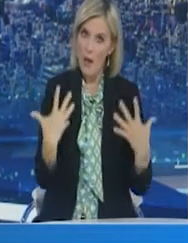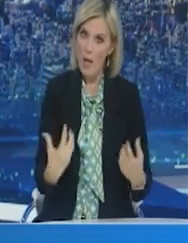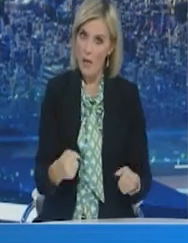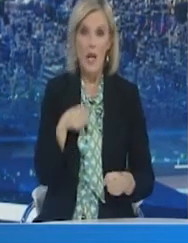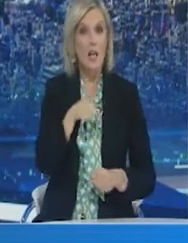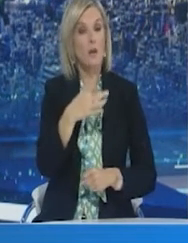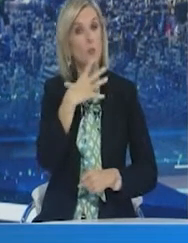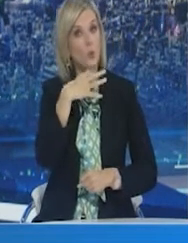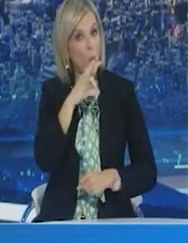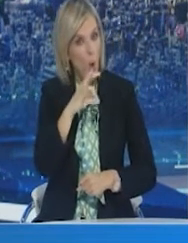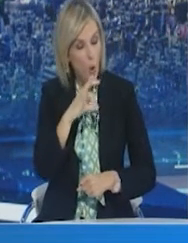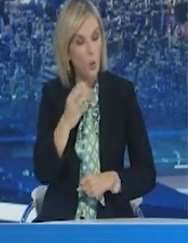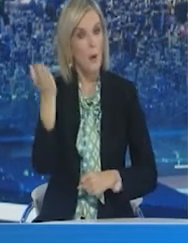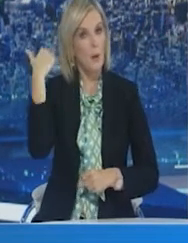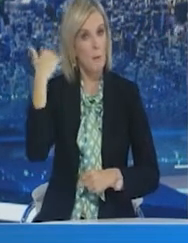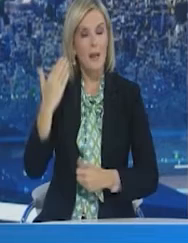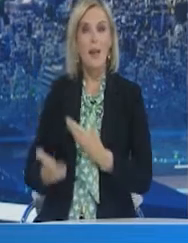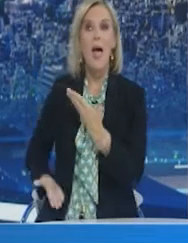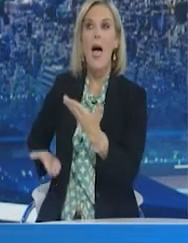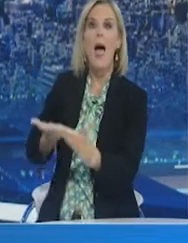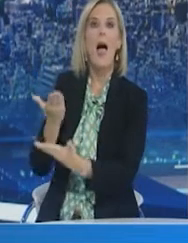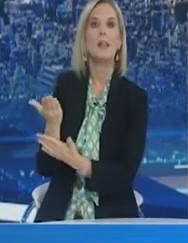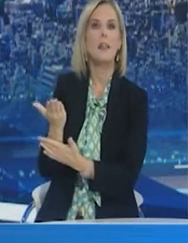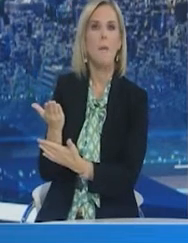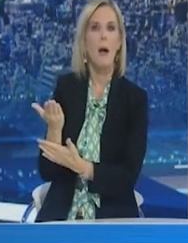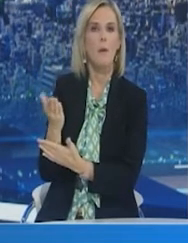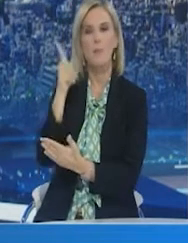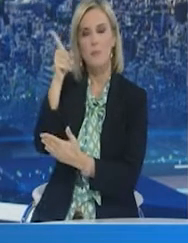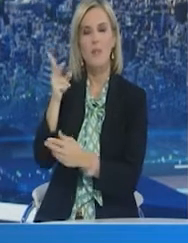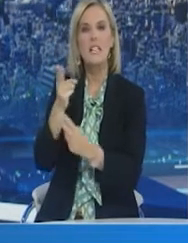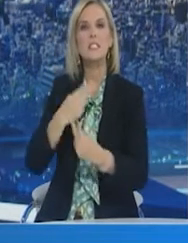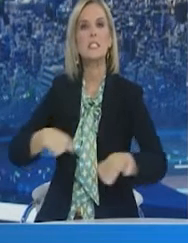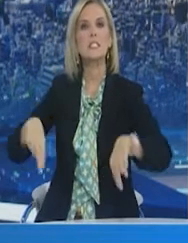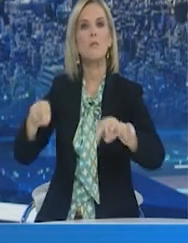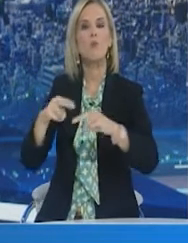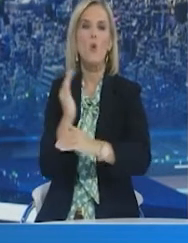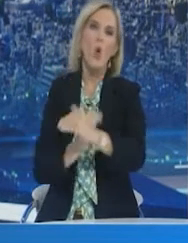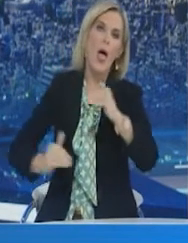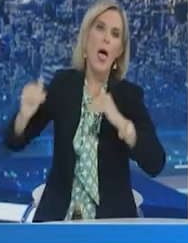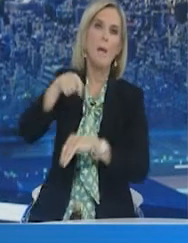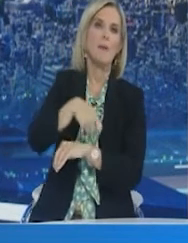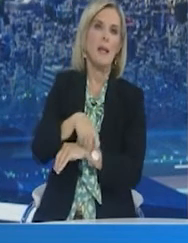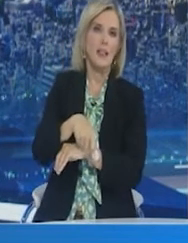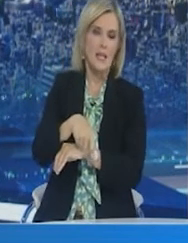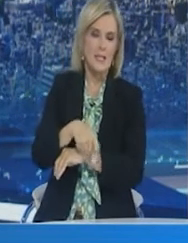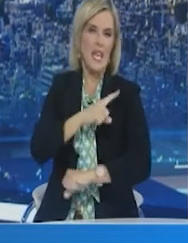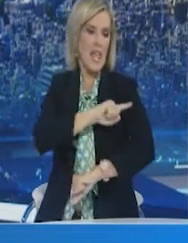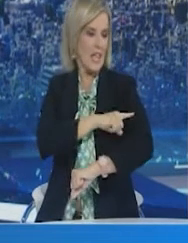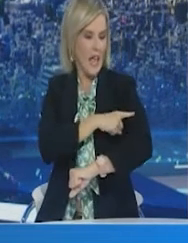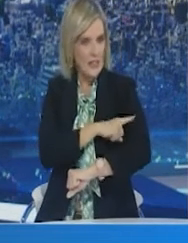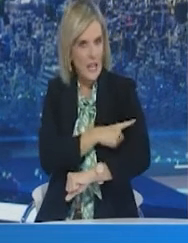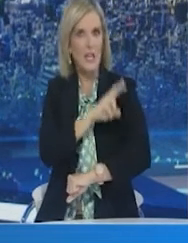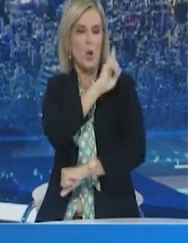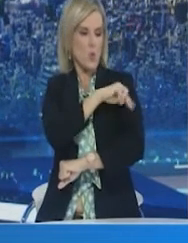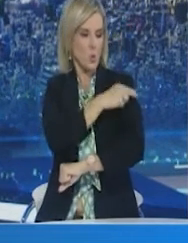αρνητικά στο αίτημα έκδοσης προσωρινής διαταγής που είχαν υποβάλει γιατροί, νοσοκομιακοί και